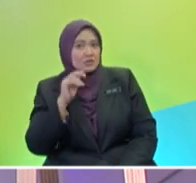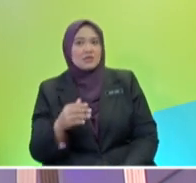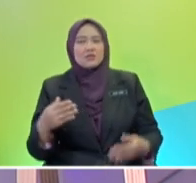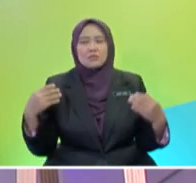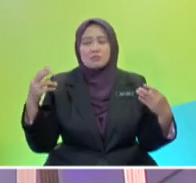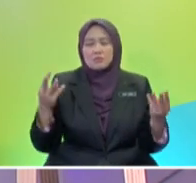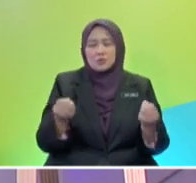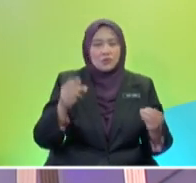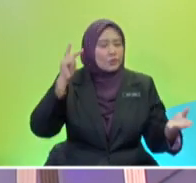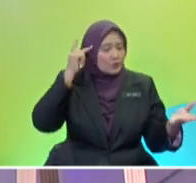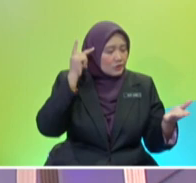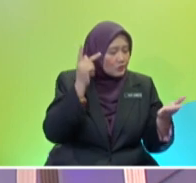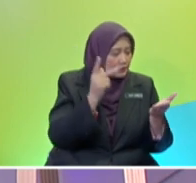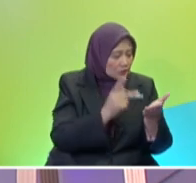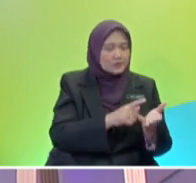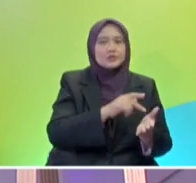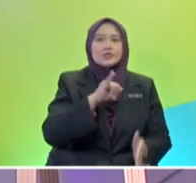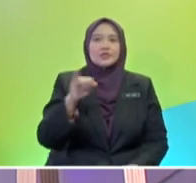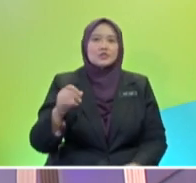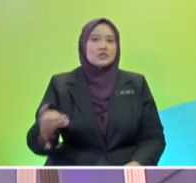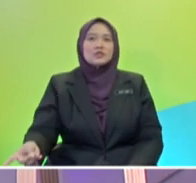lebih mengenali